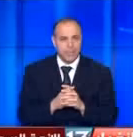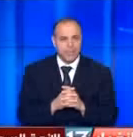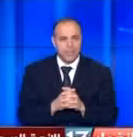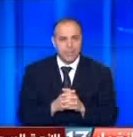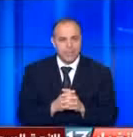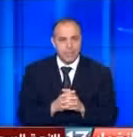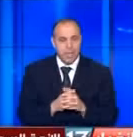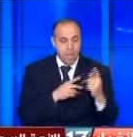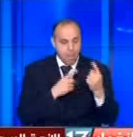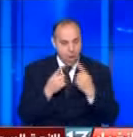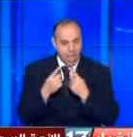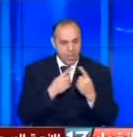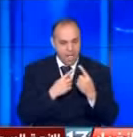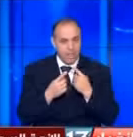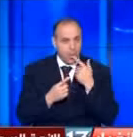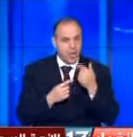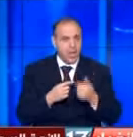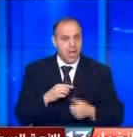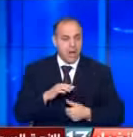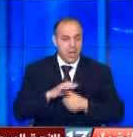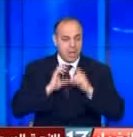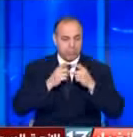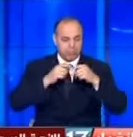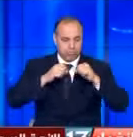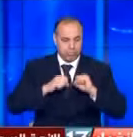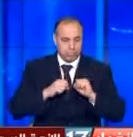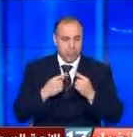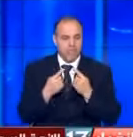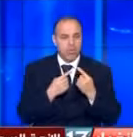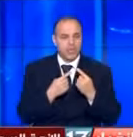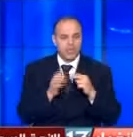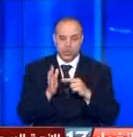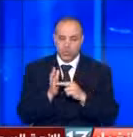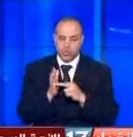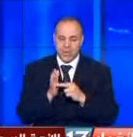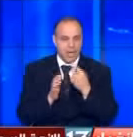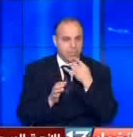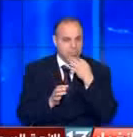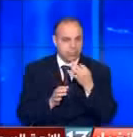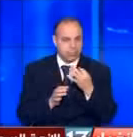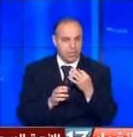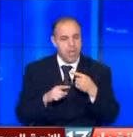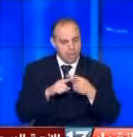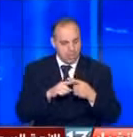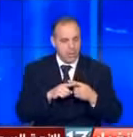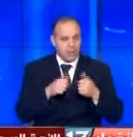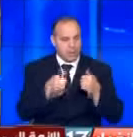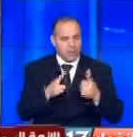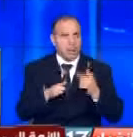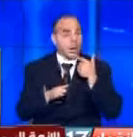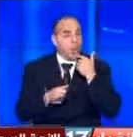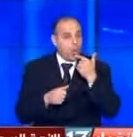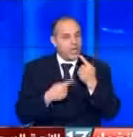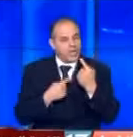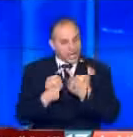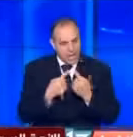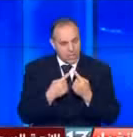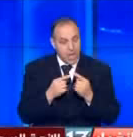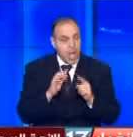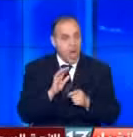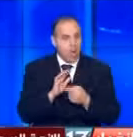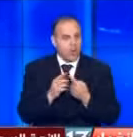المعارضة ليس لها اعتراض على لحات النار والأورى لكنها تتفقد لحظة. يأتي ذلك في وقت وصلت فيه قوات من